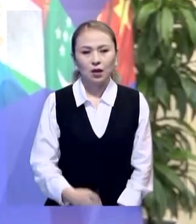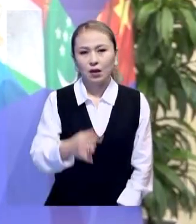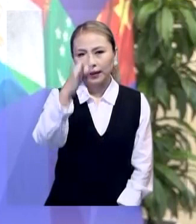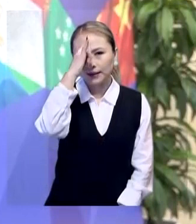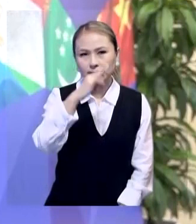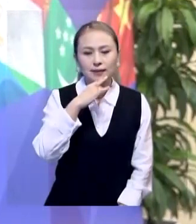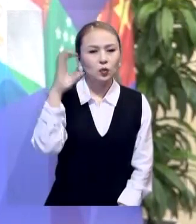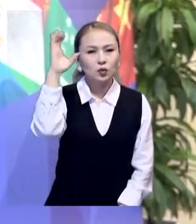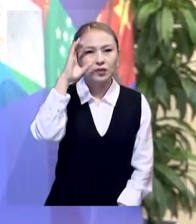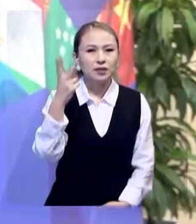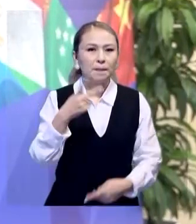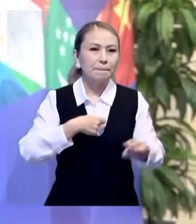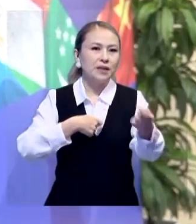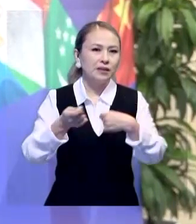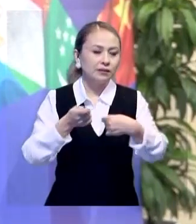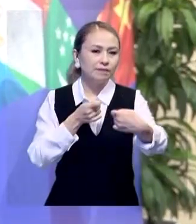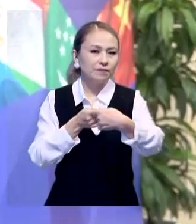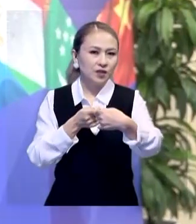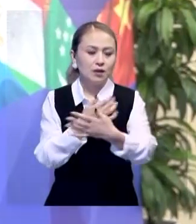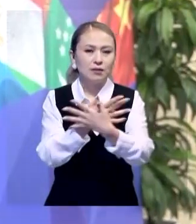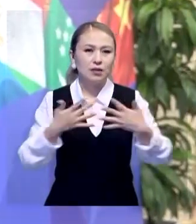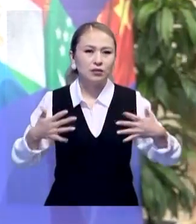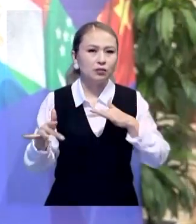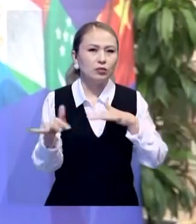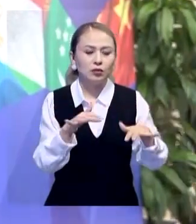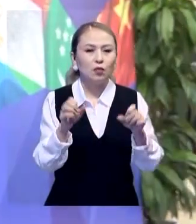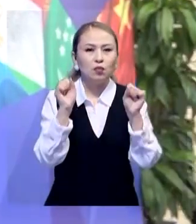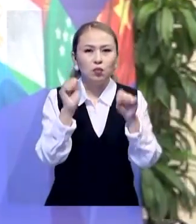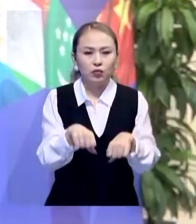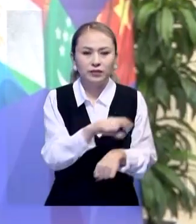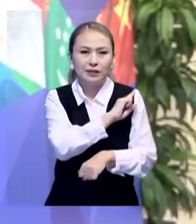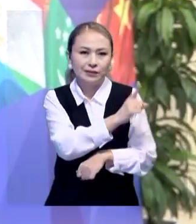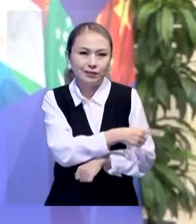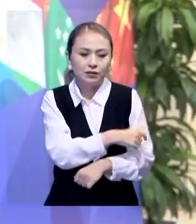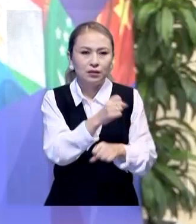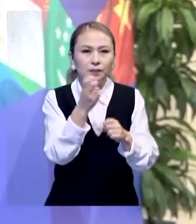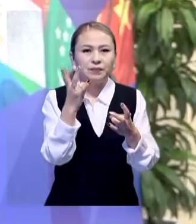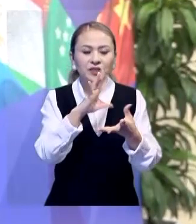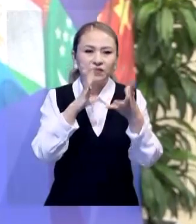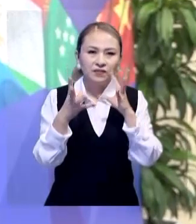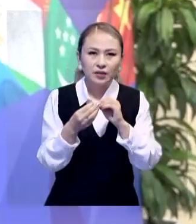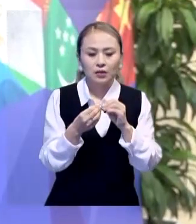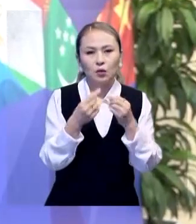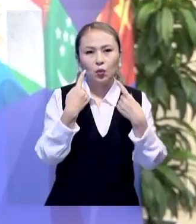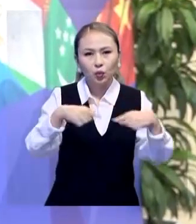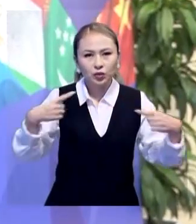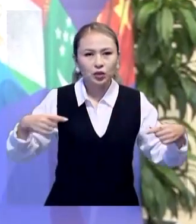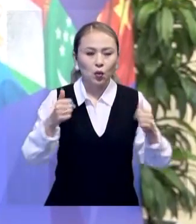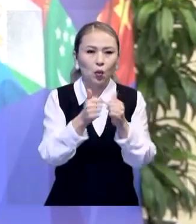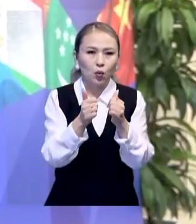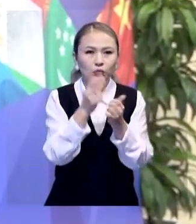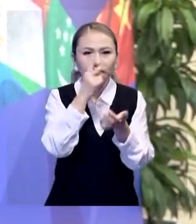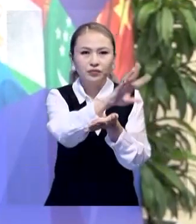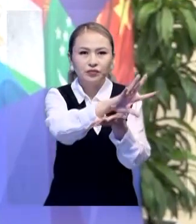Қазақстан мен Өзбекстан бірлесіп, аймақтық интеграцияның қозғаушы күшіне айналуы керек. Кейін осы әріптестік өзгеде көршілерімізге үлгі